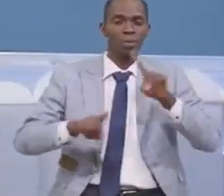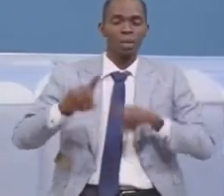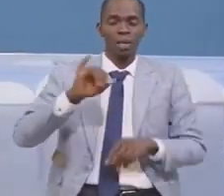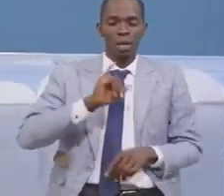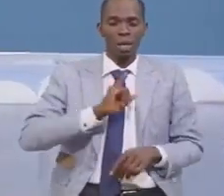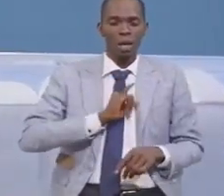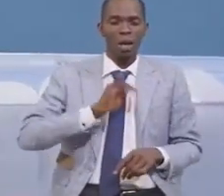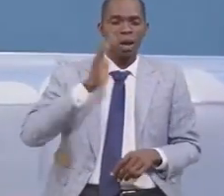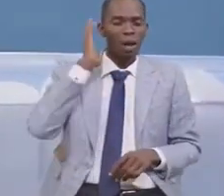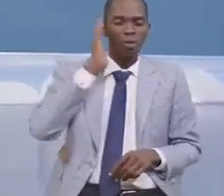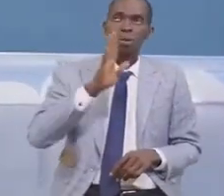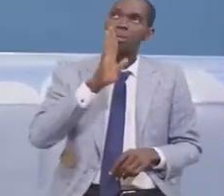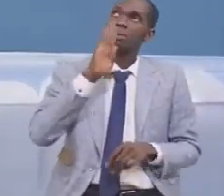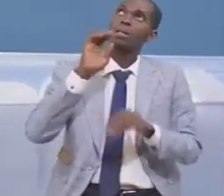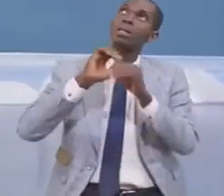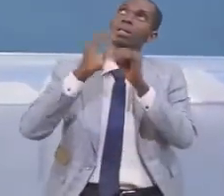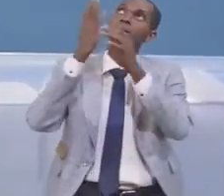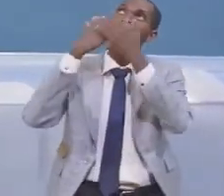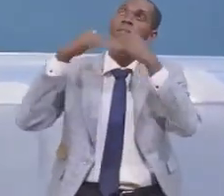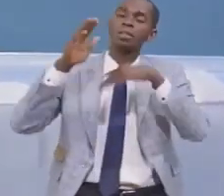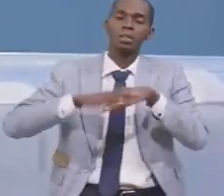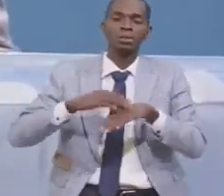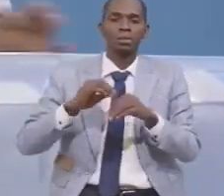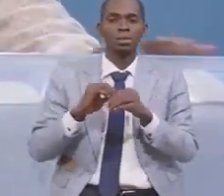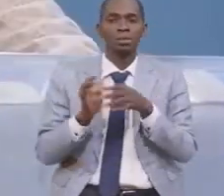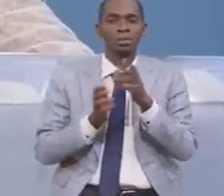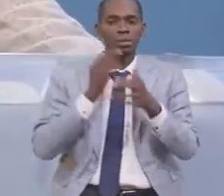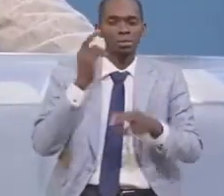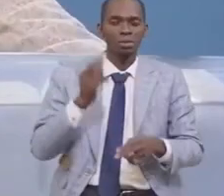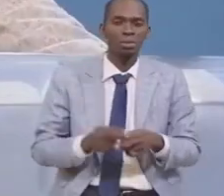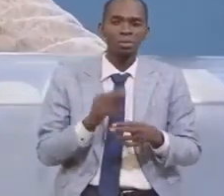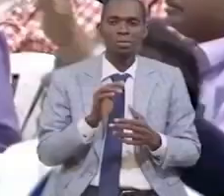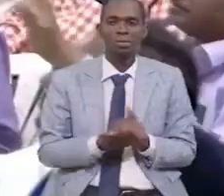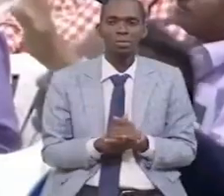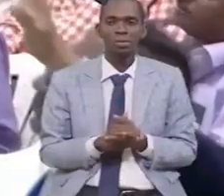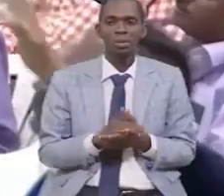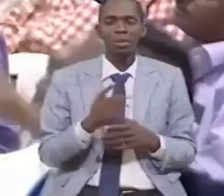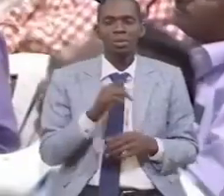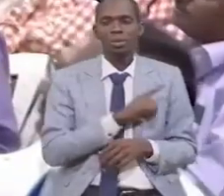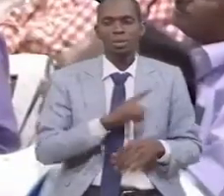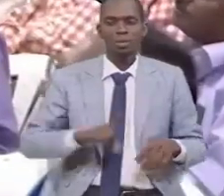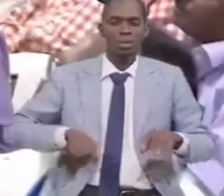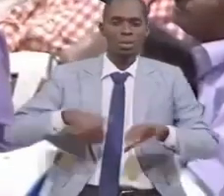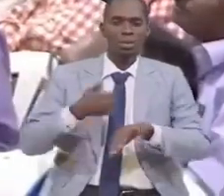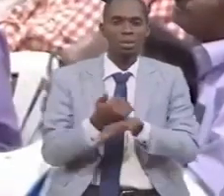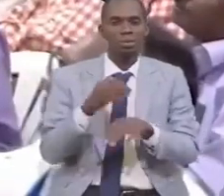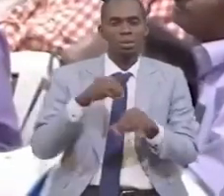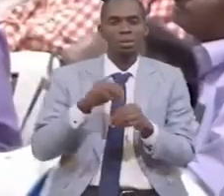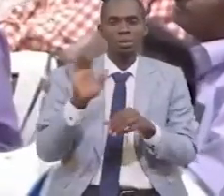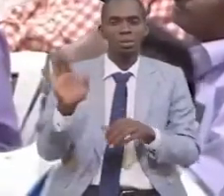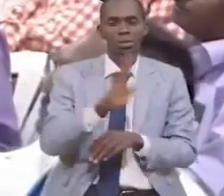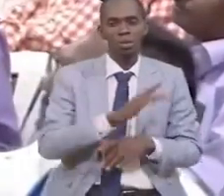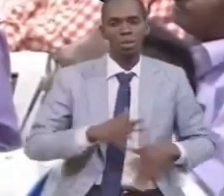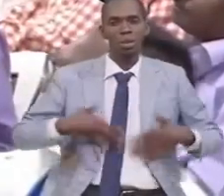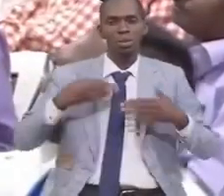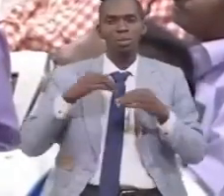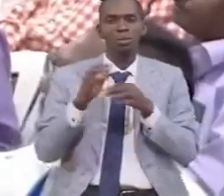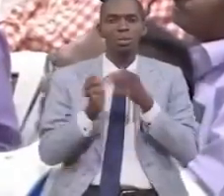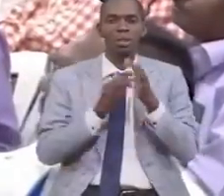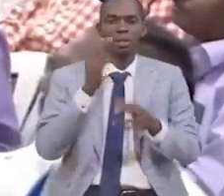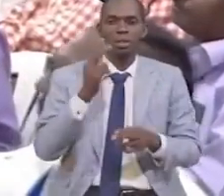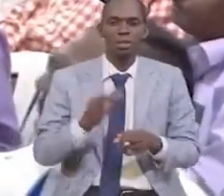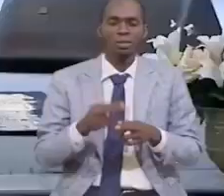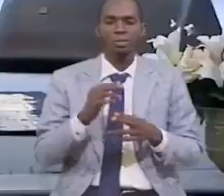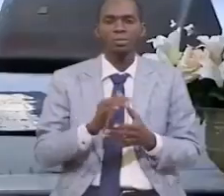be there. నేను వారితో ఉండేదాను. The Lord confirm it in every life in Jesus name. ప్రభు